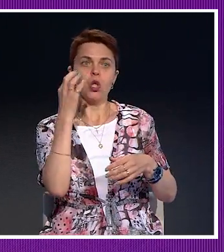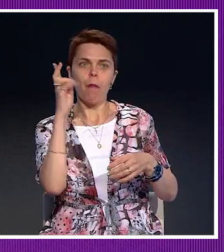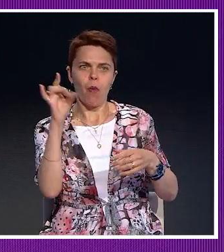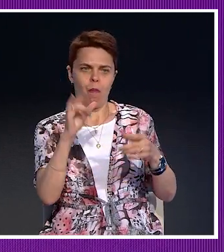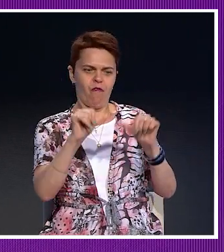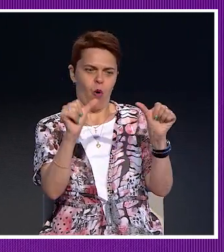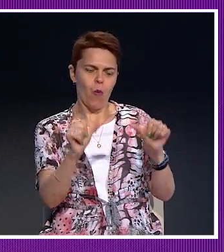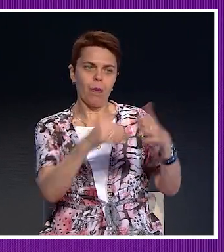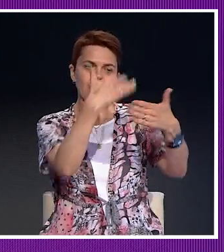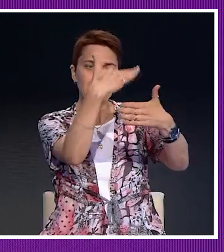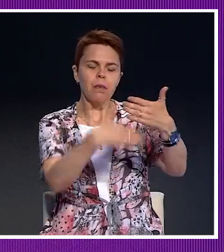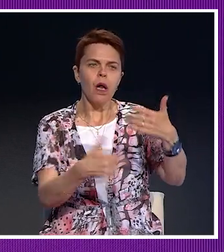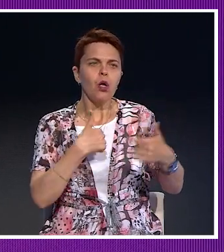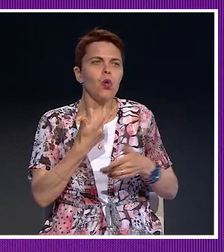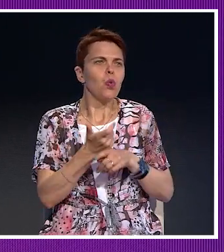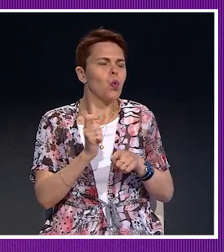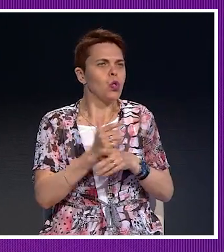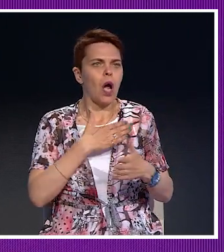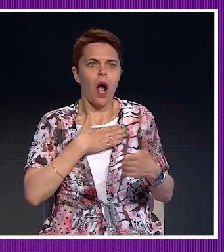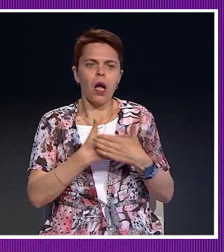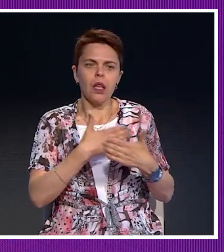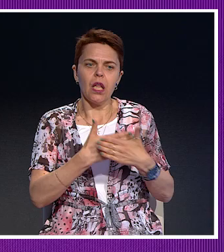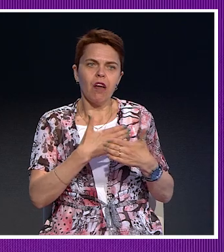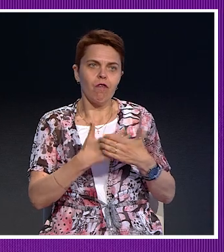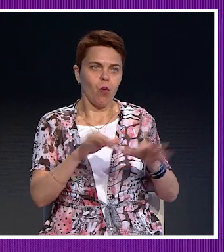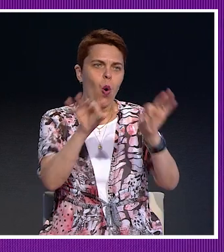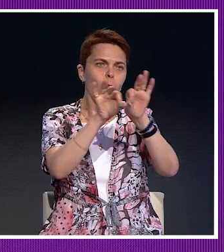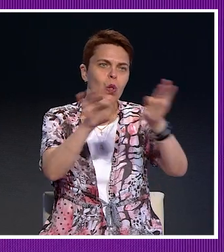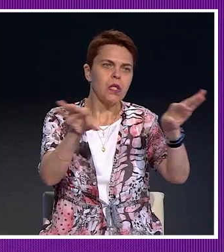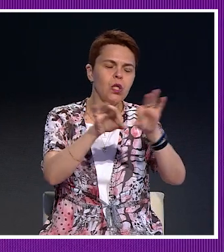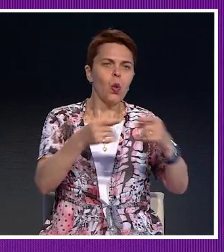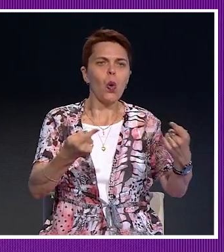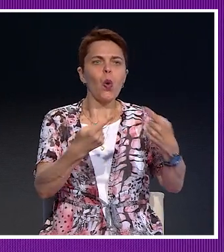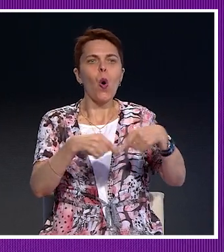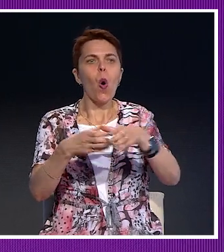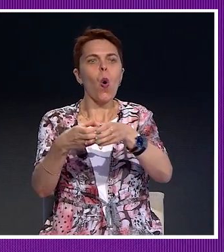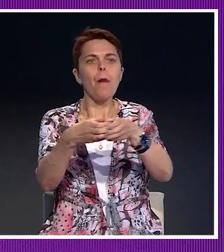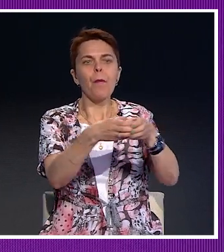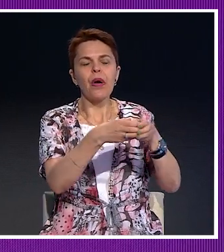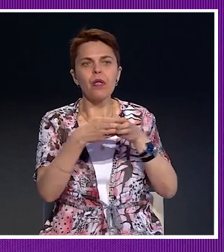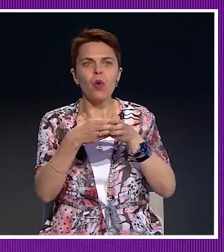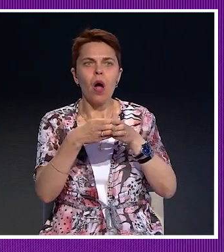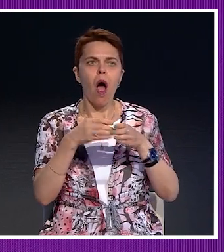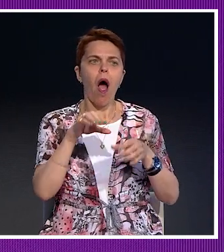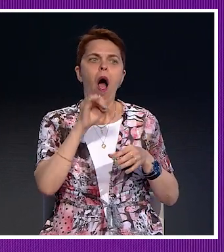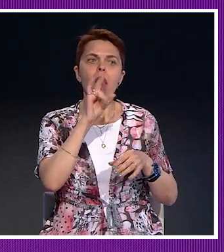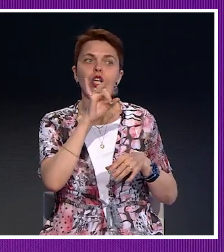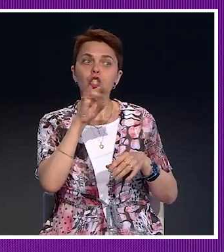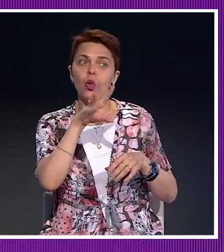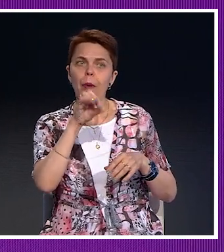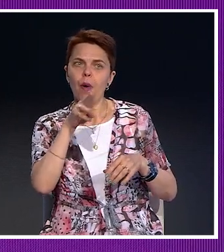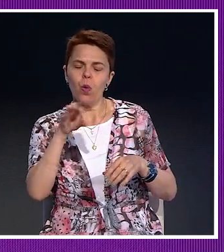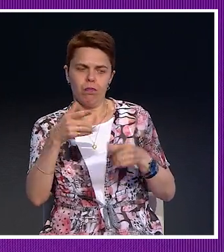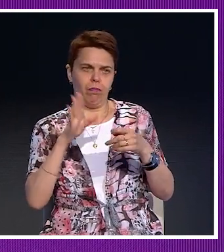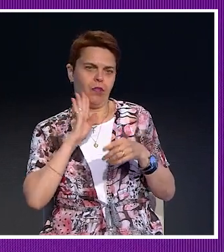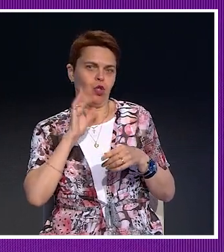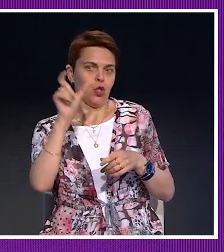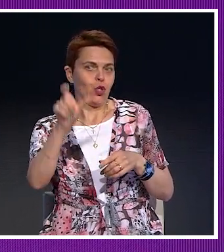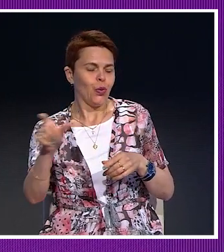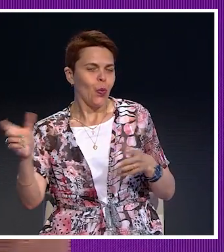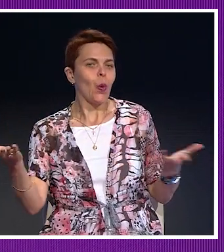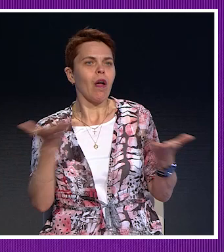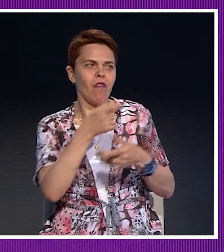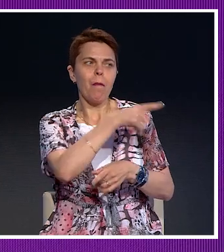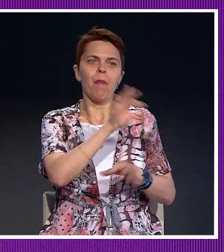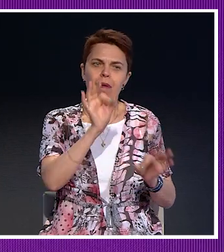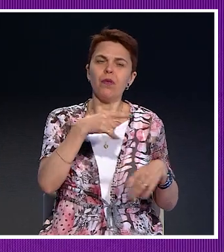штабом. Ми зараз дуже активно проводимо якраз роз'яснювальну кампанію, шукаємо, ангажуємо жінок, тому що,